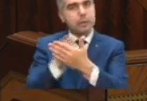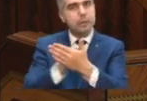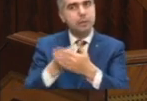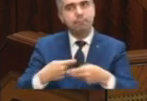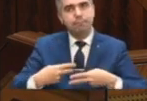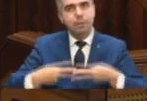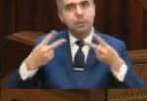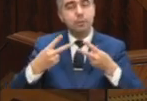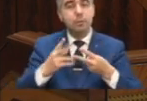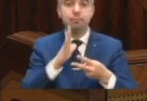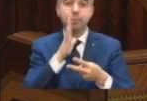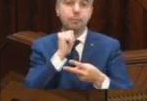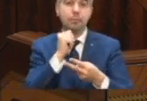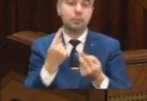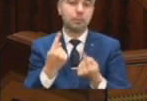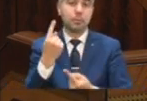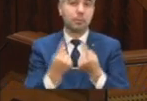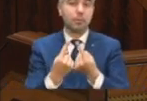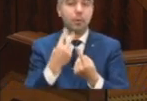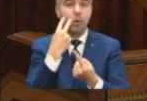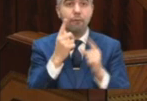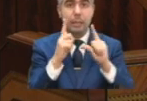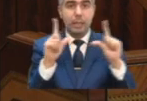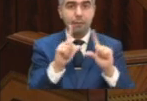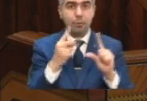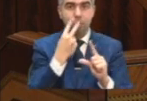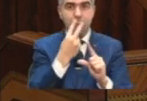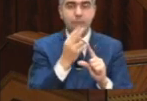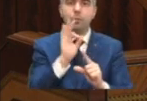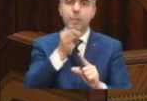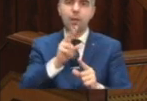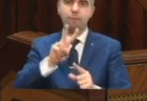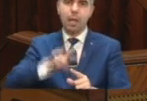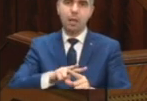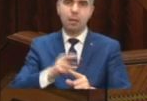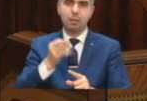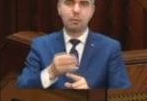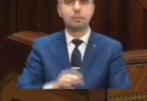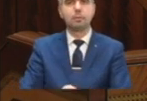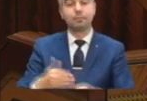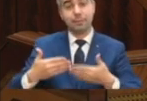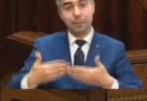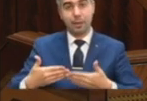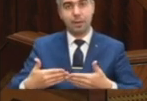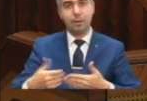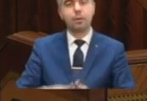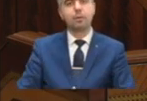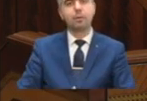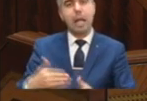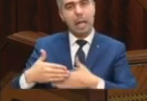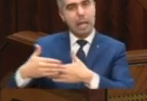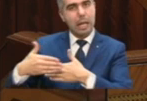بعض المعطيات التي تاتي في حين واخر. الان المطلوب ونحن وبلادنا مقبلة